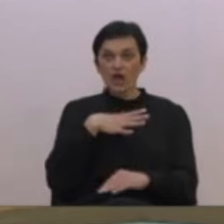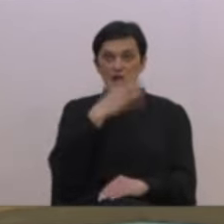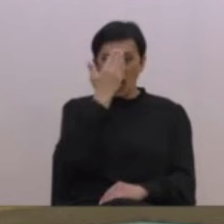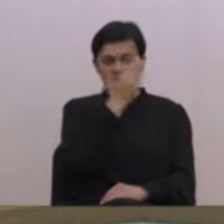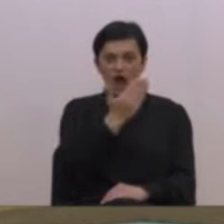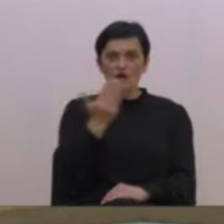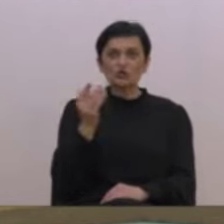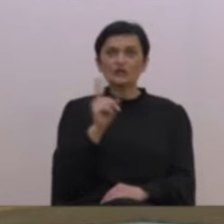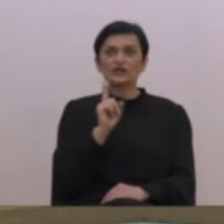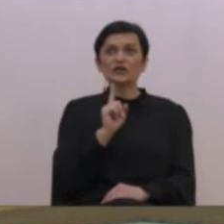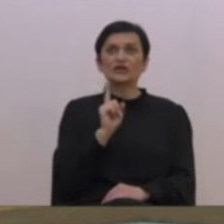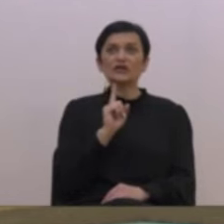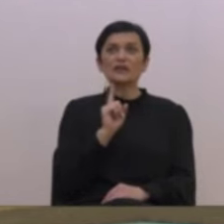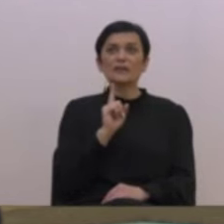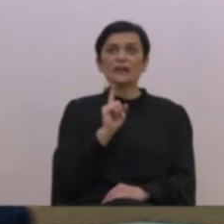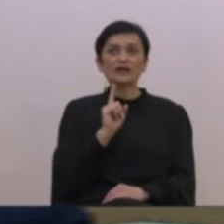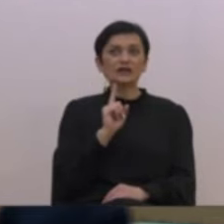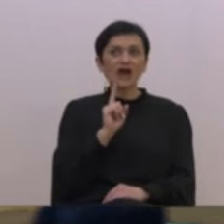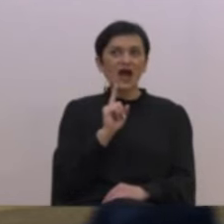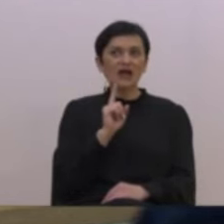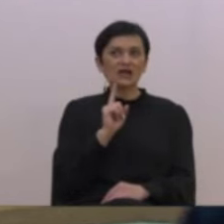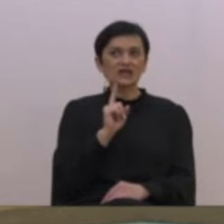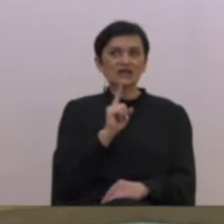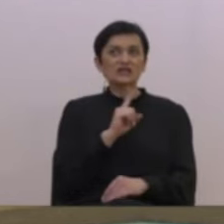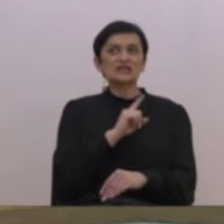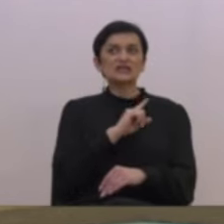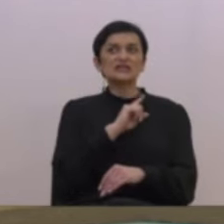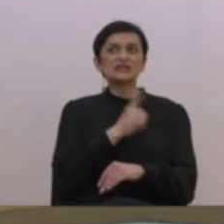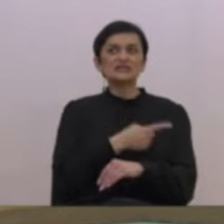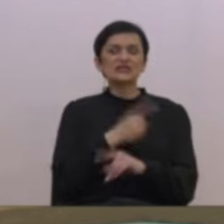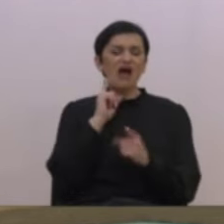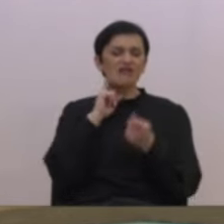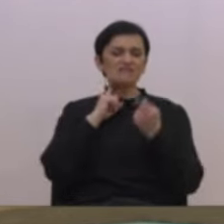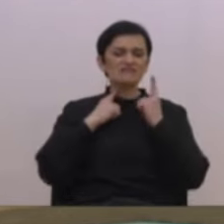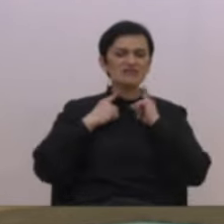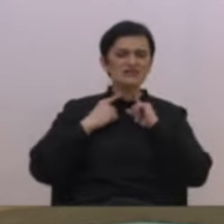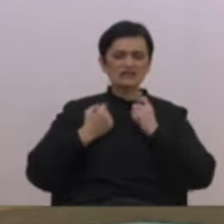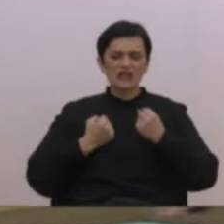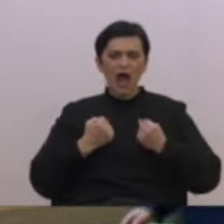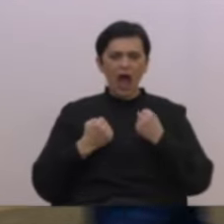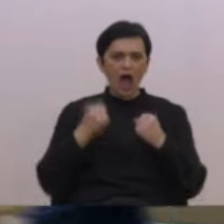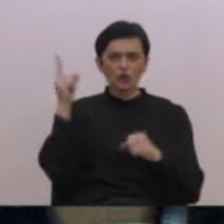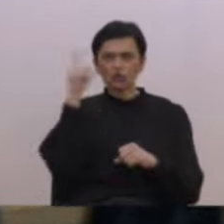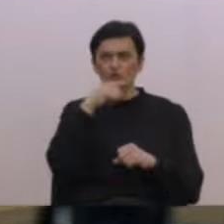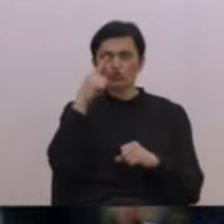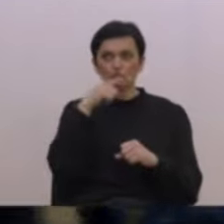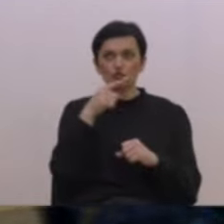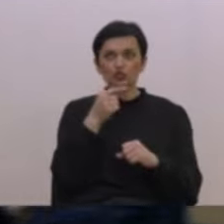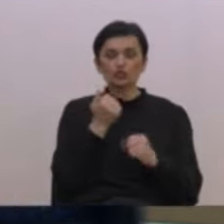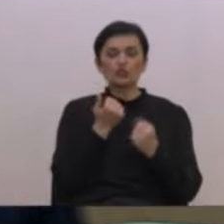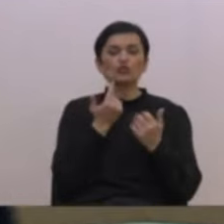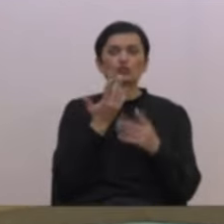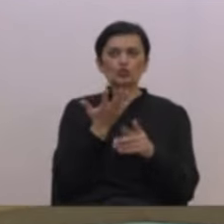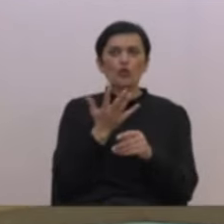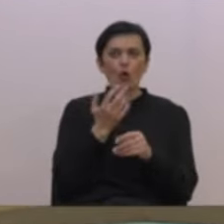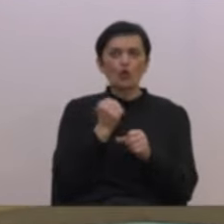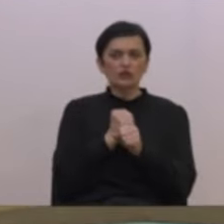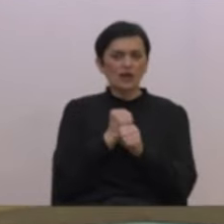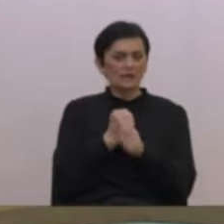რა ეს ძალაც, ძალაც ძალა ძარღვების დაჭიმვა და ამხელა ტყუილები რა უდემდე უნდა აკადროთ არ ხსენი